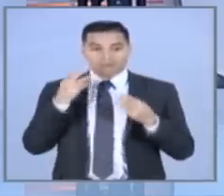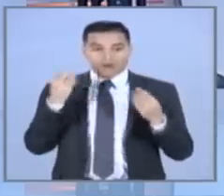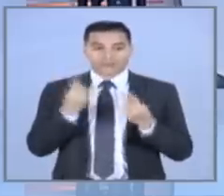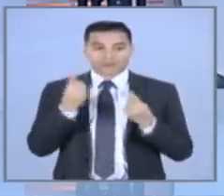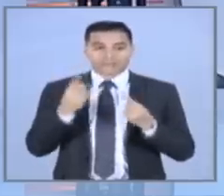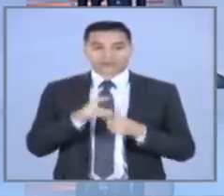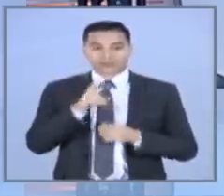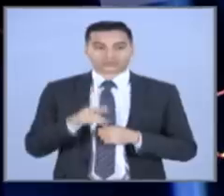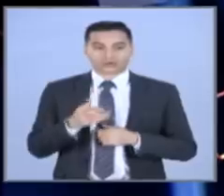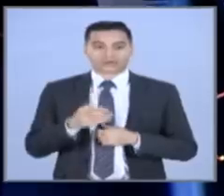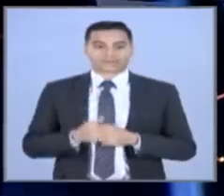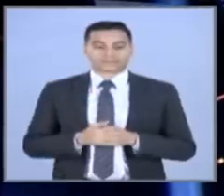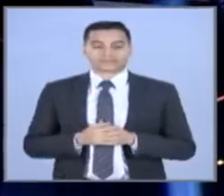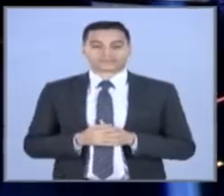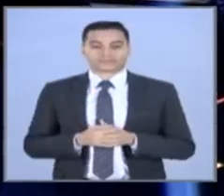عامة، والسؤال هو